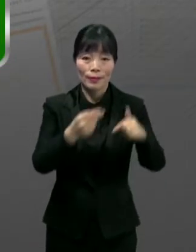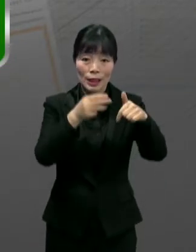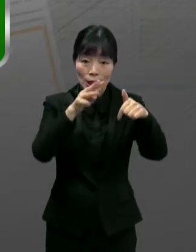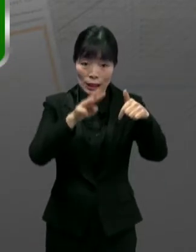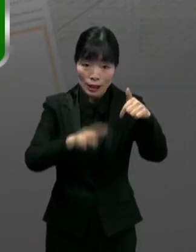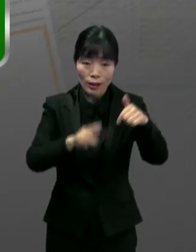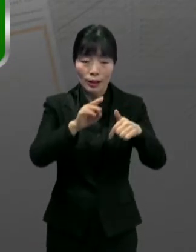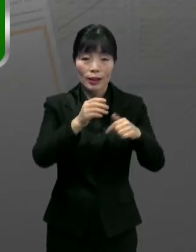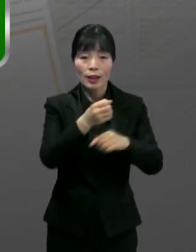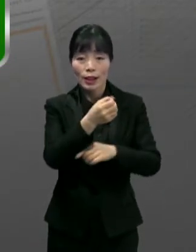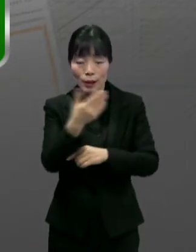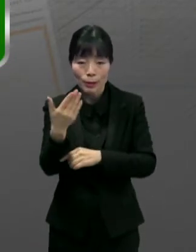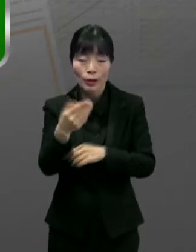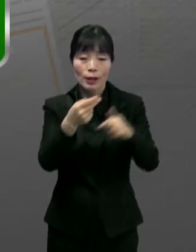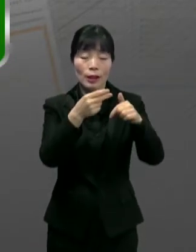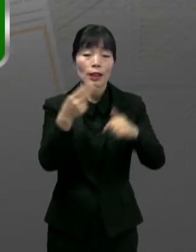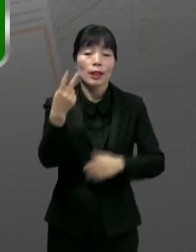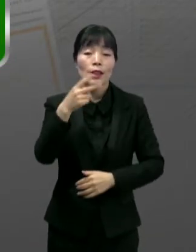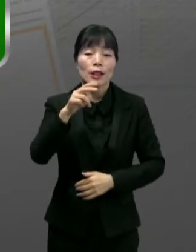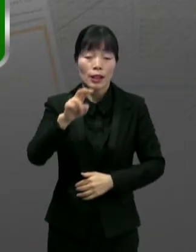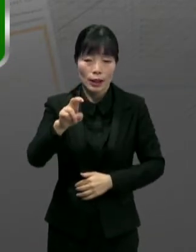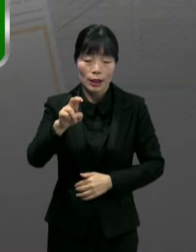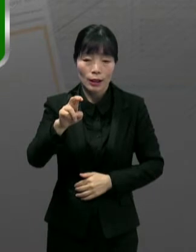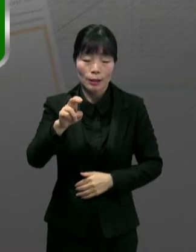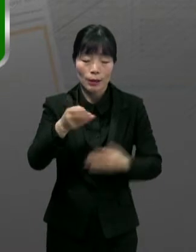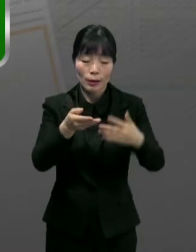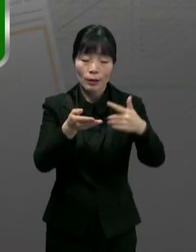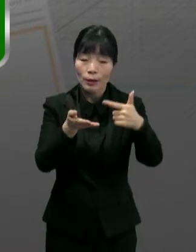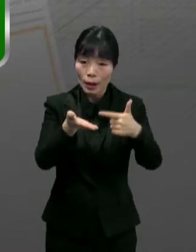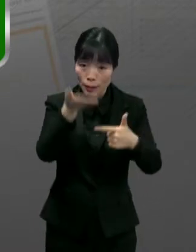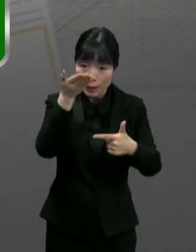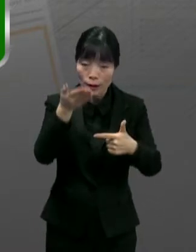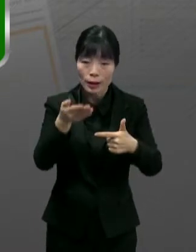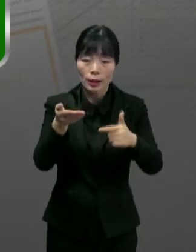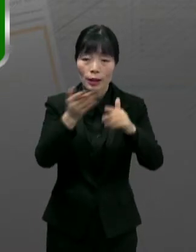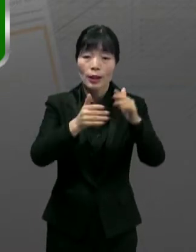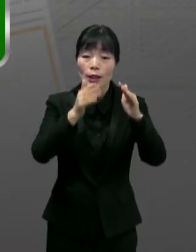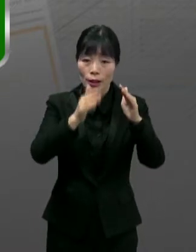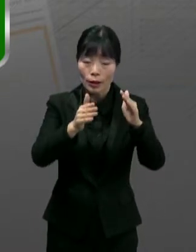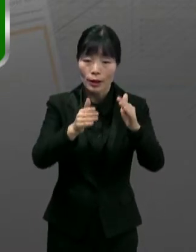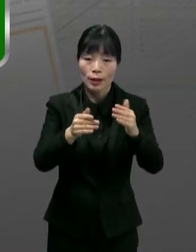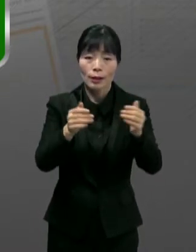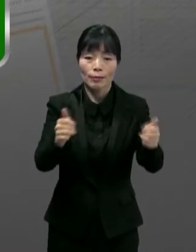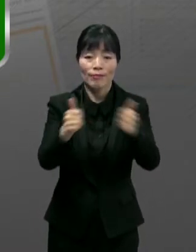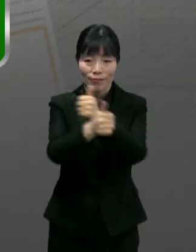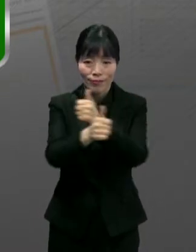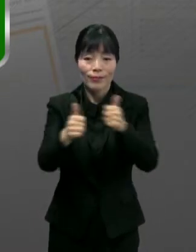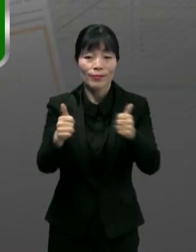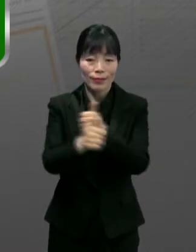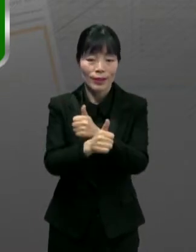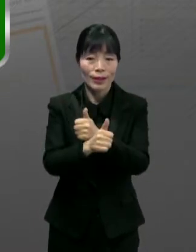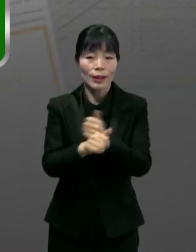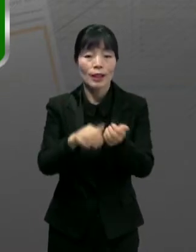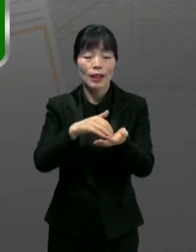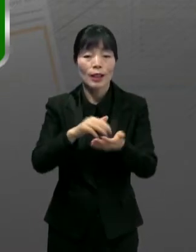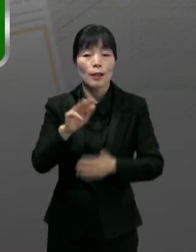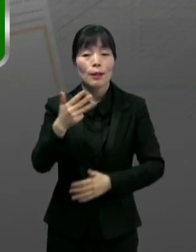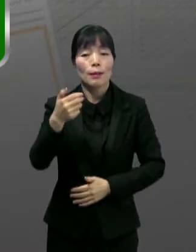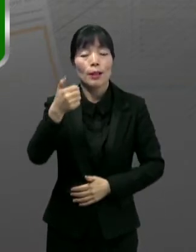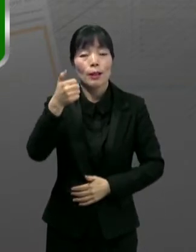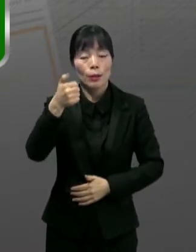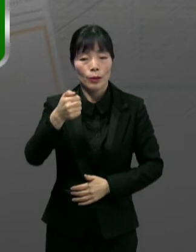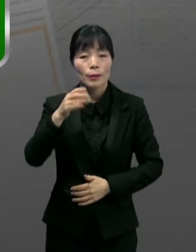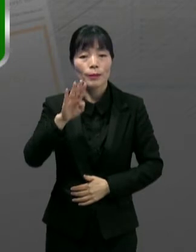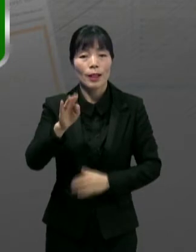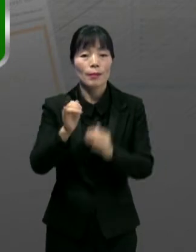인천시가 2020년 상반기 정기인사를 했다고 전했는데요. 이날 정기인사 대상은 모두 864명이라고